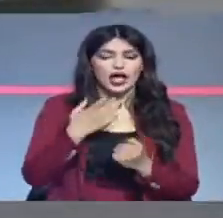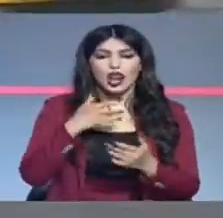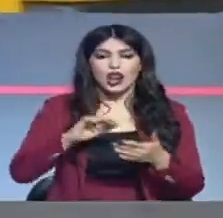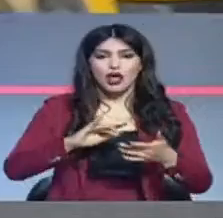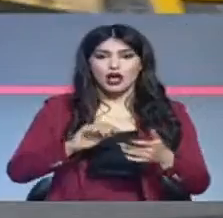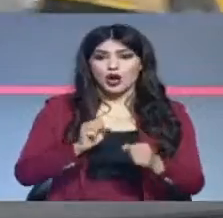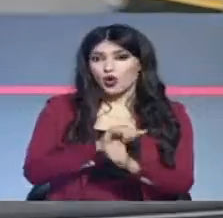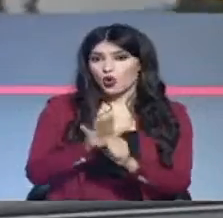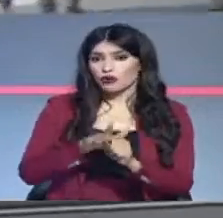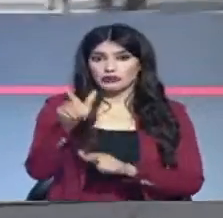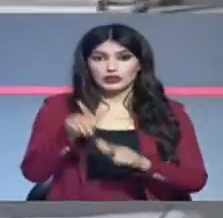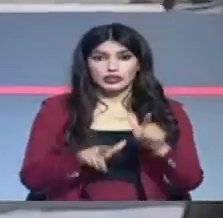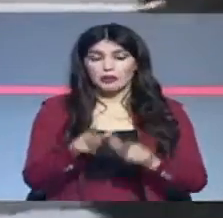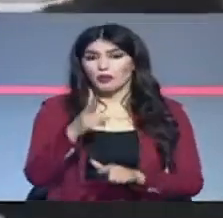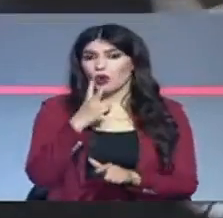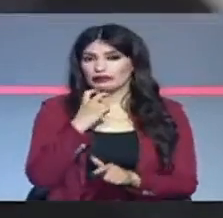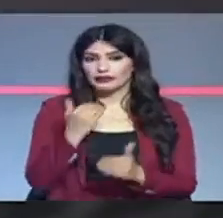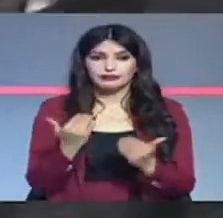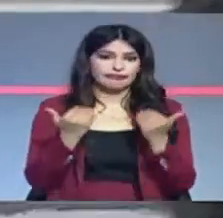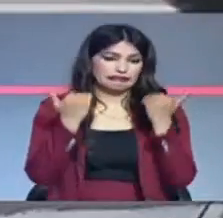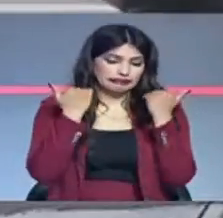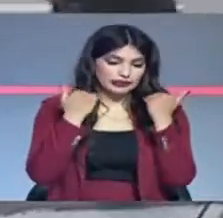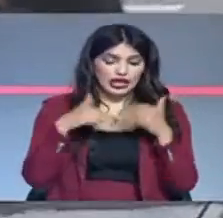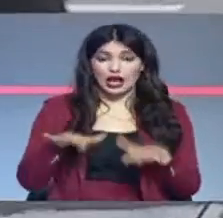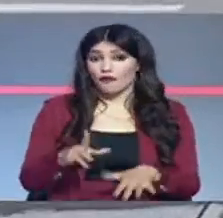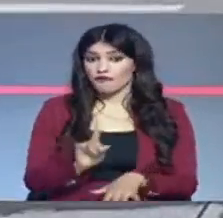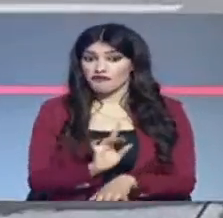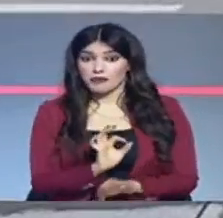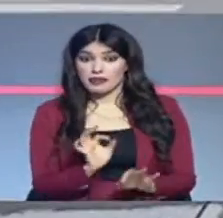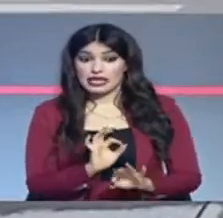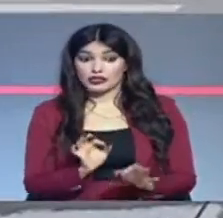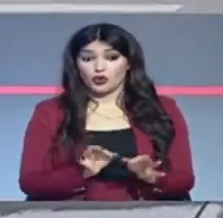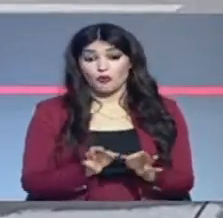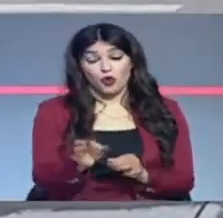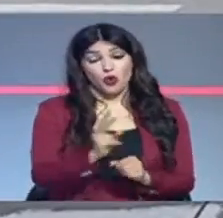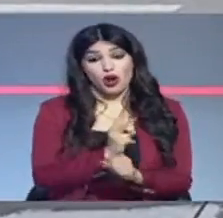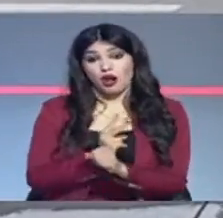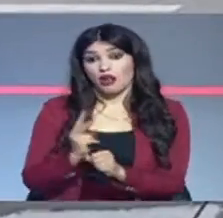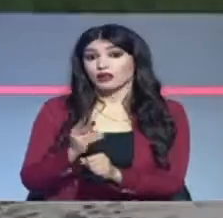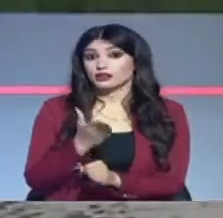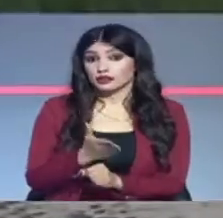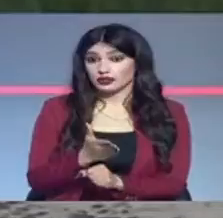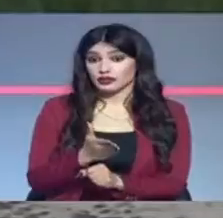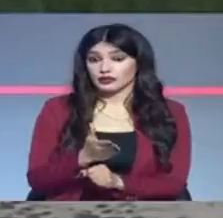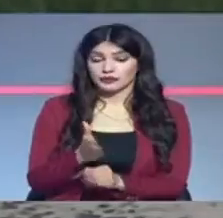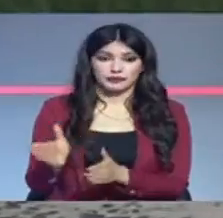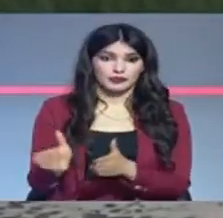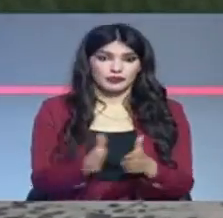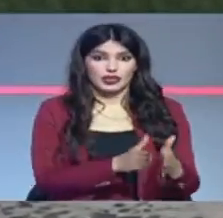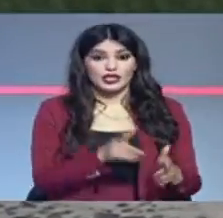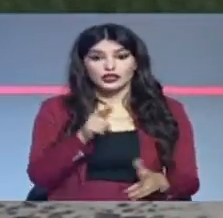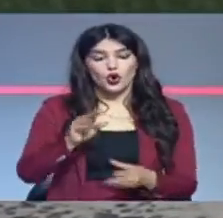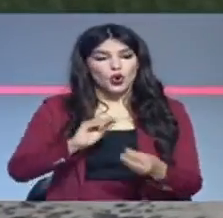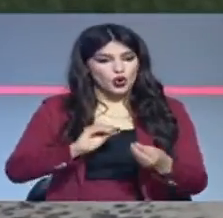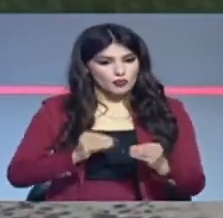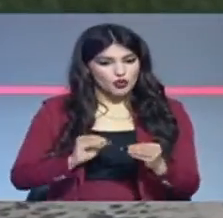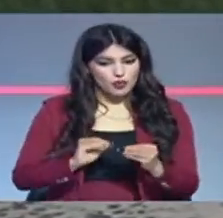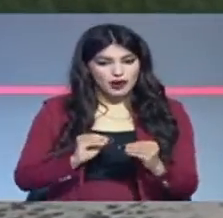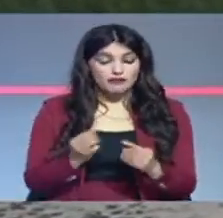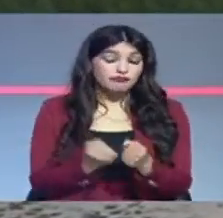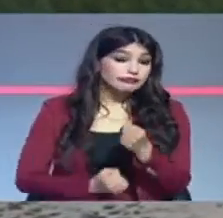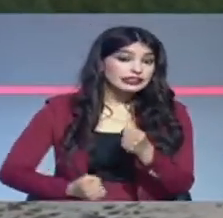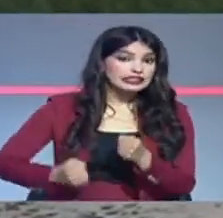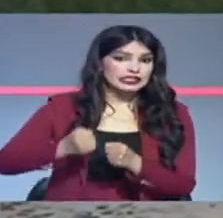ما يسر على الكثيرين هاجس الخوف من احتمالات العدو الخطيره ونحوها مشكله تاسس من جديد